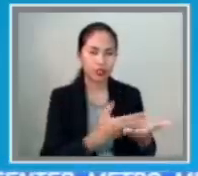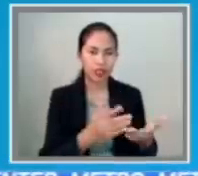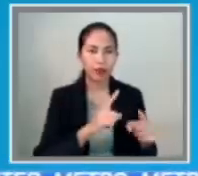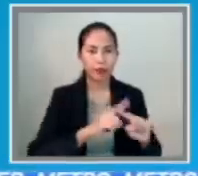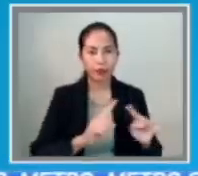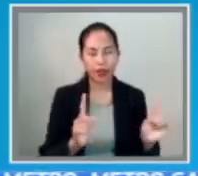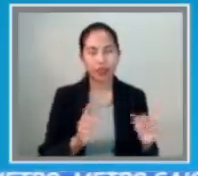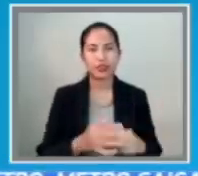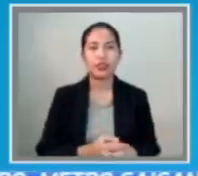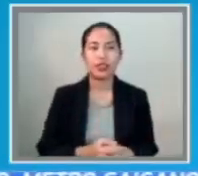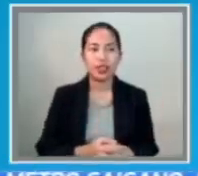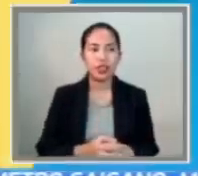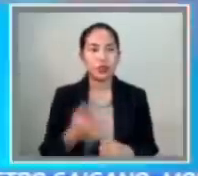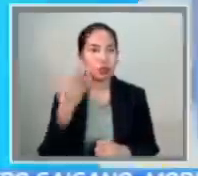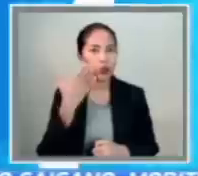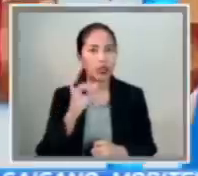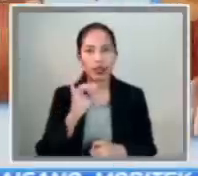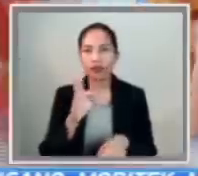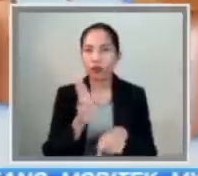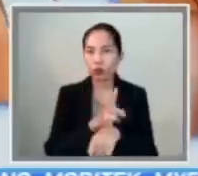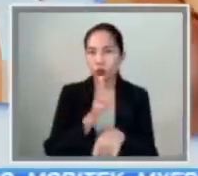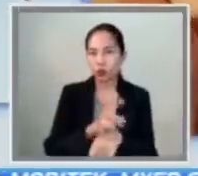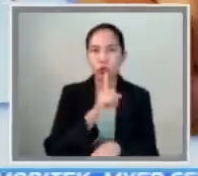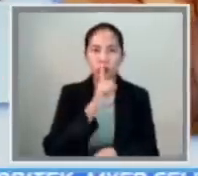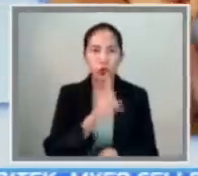na pangalan.